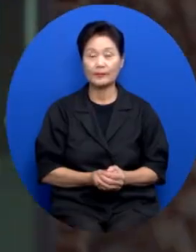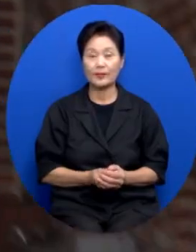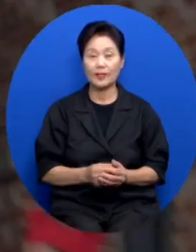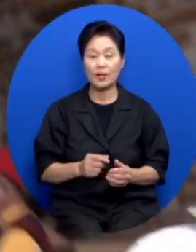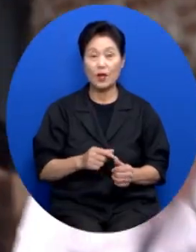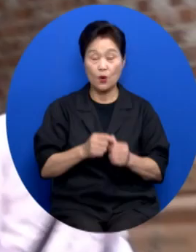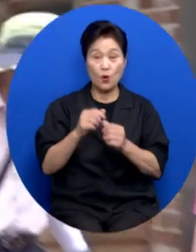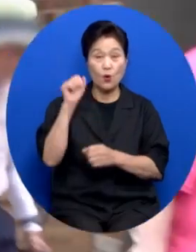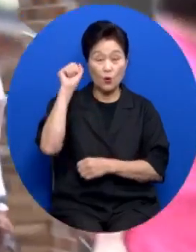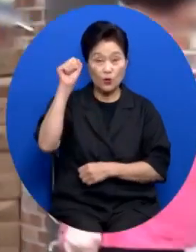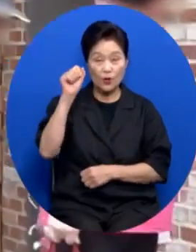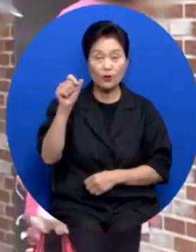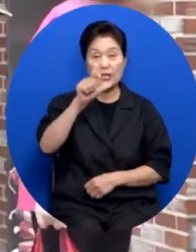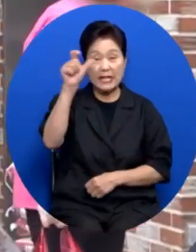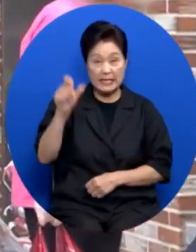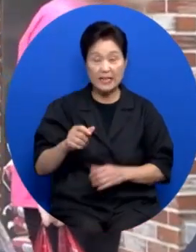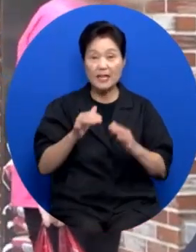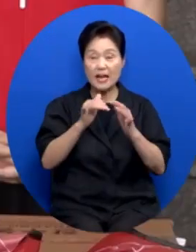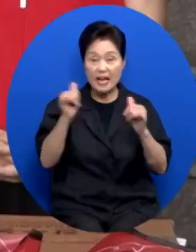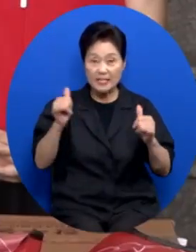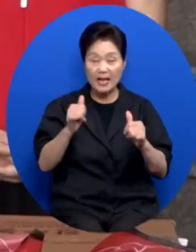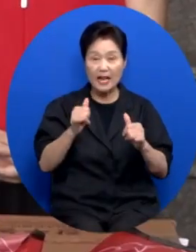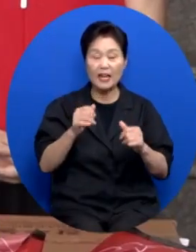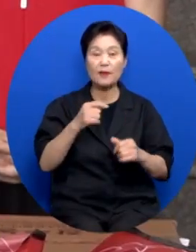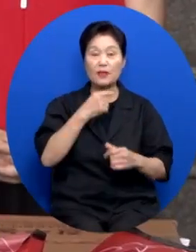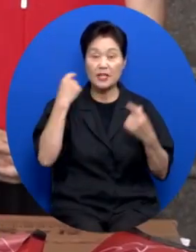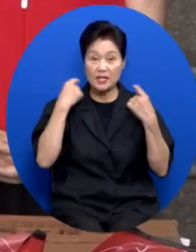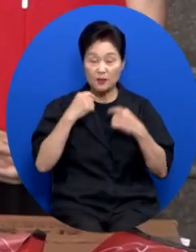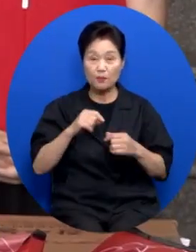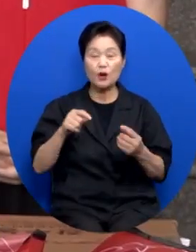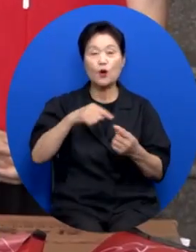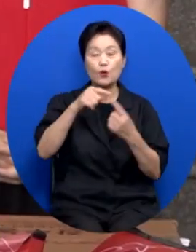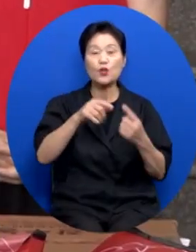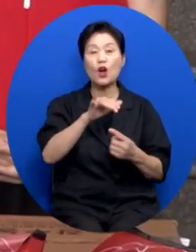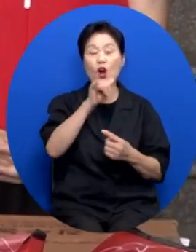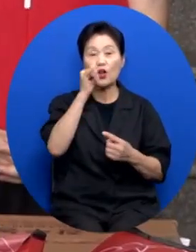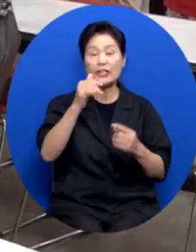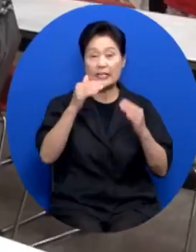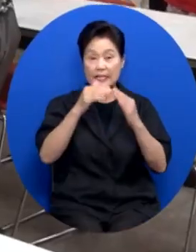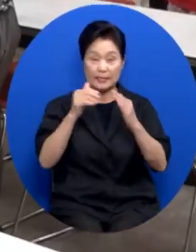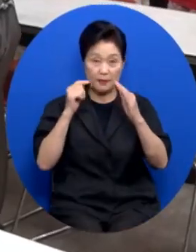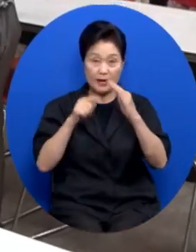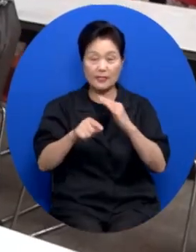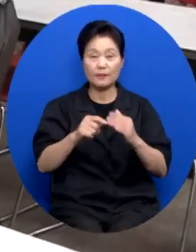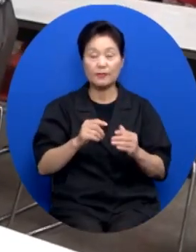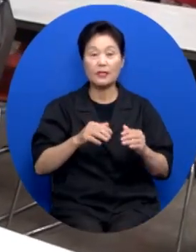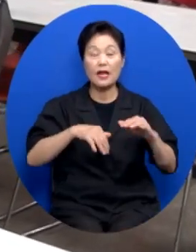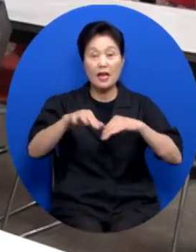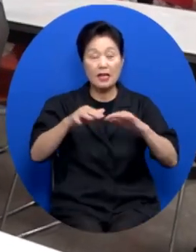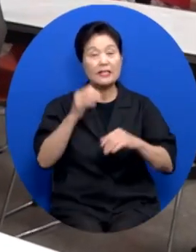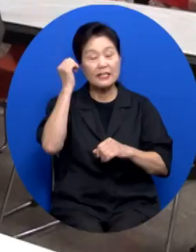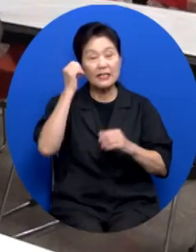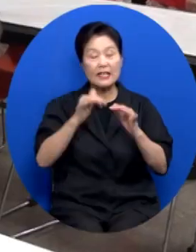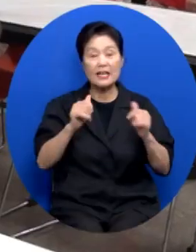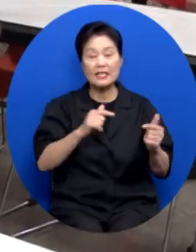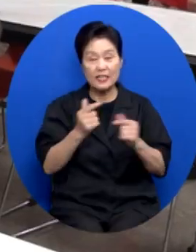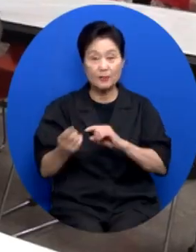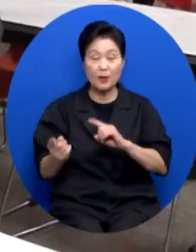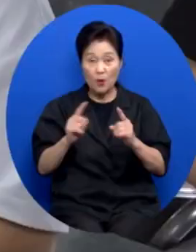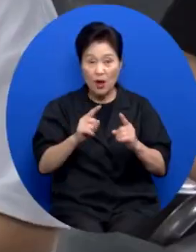구세군은 이탈리아 출신 김화종 신부가 운영하는 안나의 집을 찾았습니다. 노숙인 급식소와